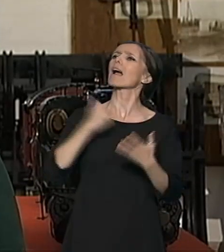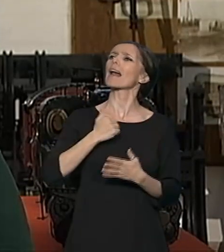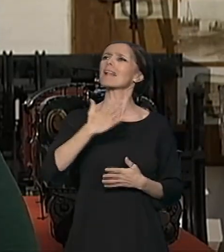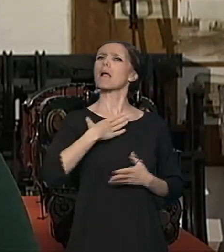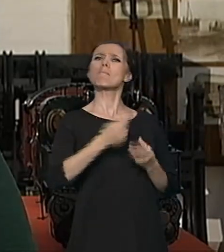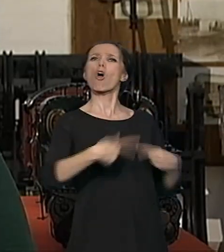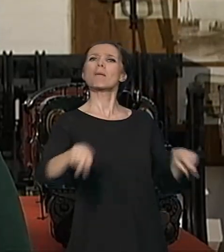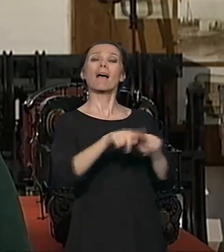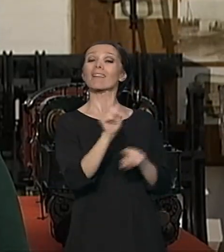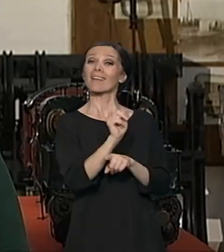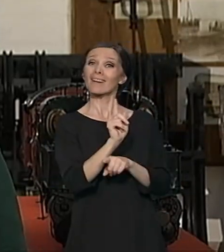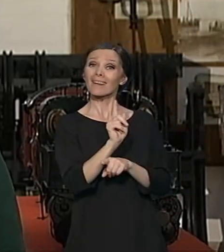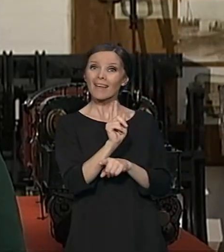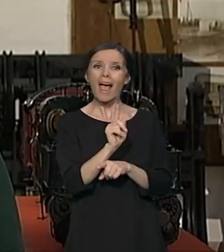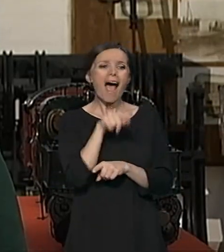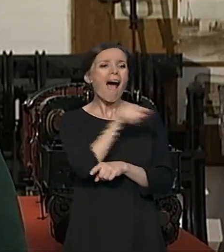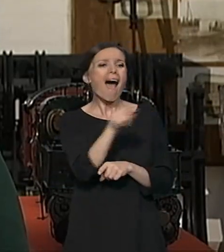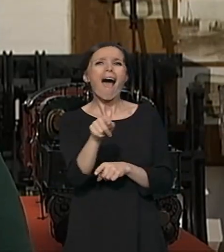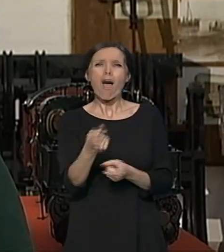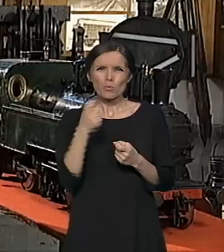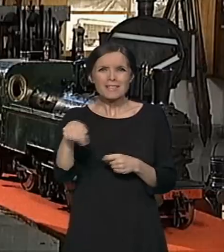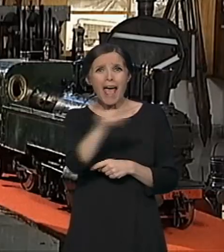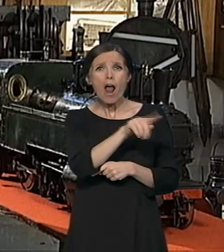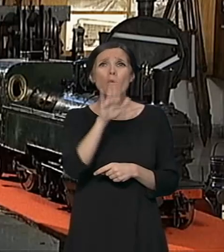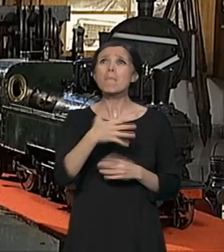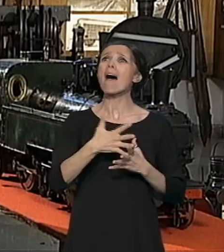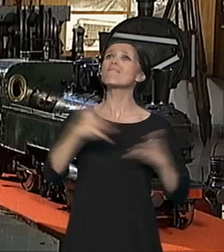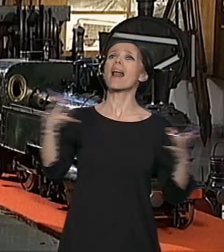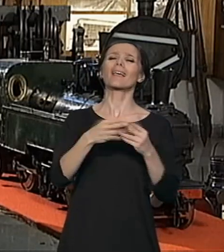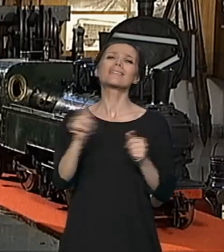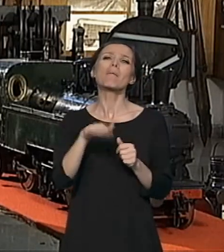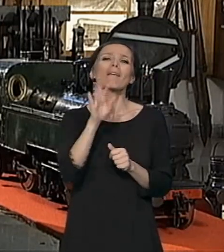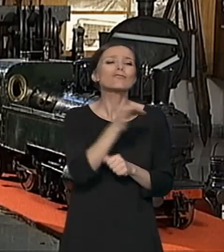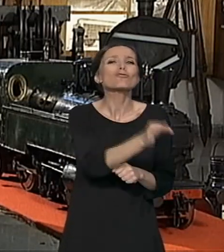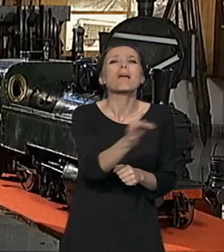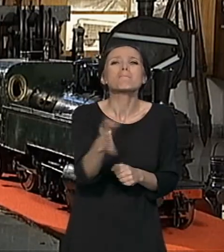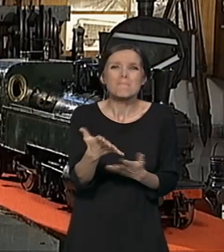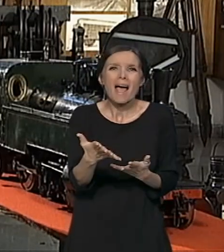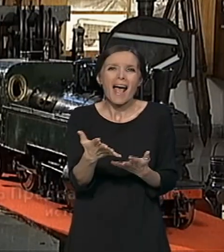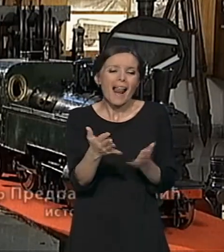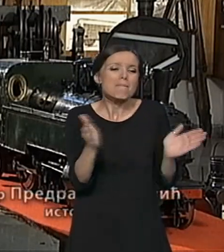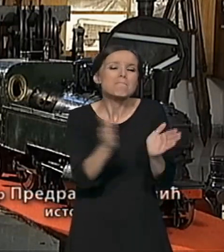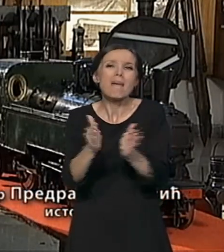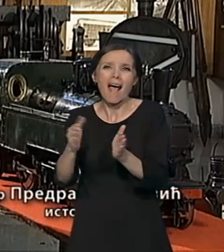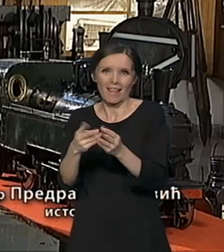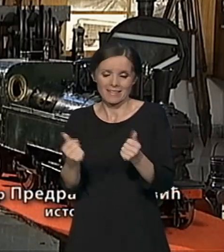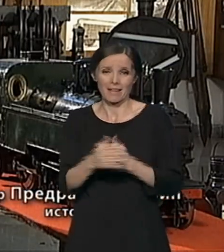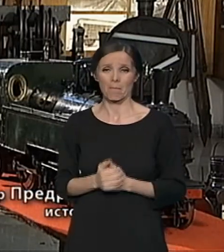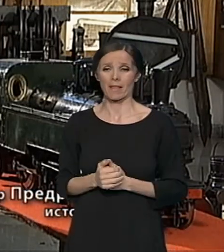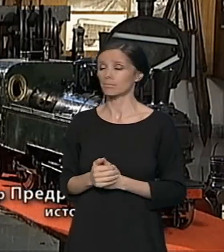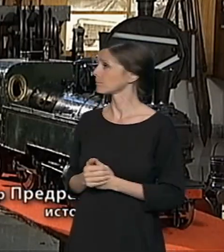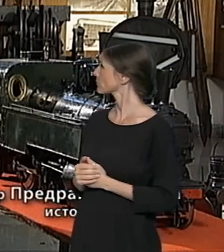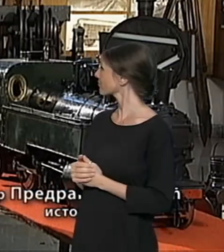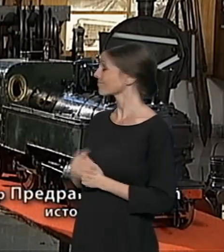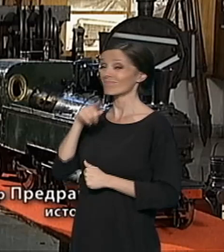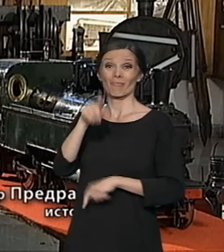o zemlji kojoj preovlađuje sitni seljački posed. Neki istraživači zameraju srpskoj državi 19. veka što